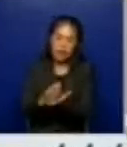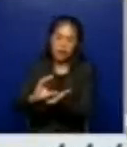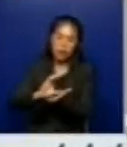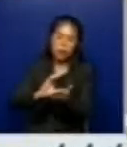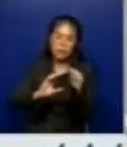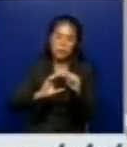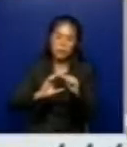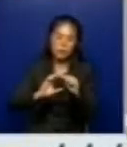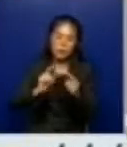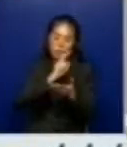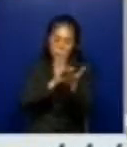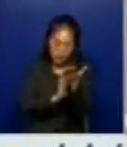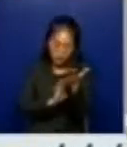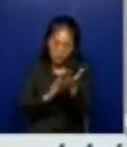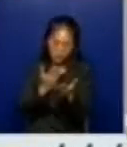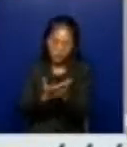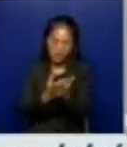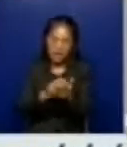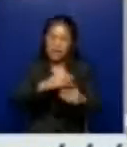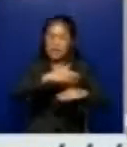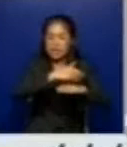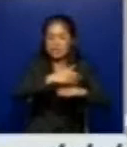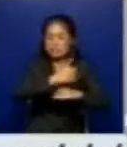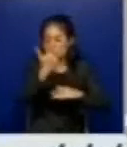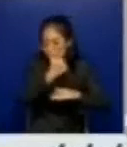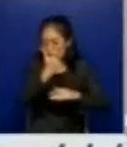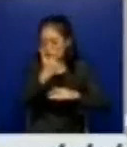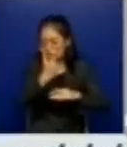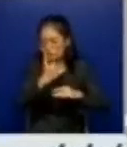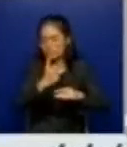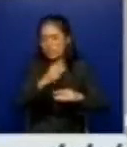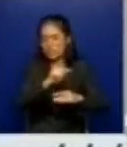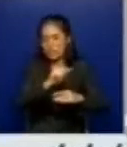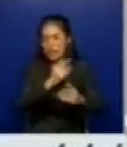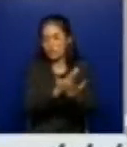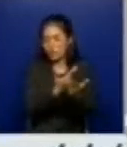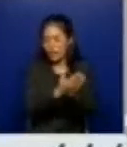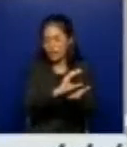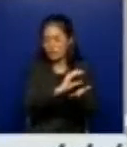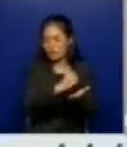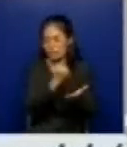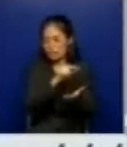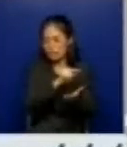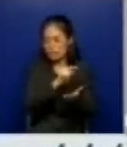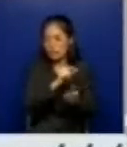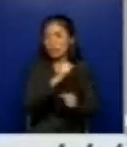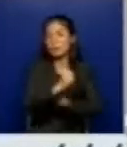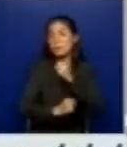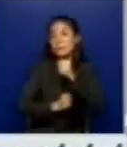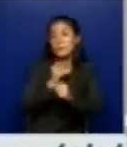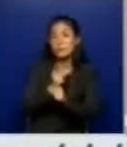ครับรวมถึงเงินนอกงบประมาณด้วยซึ่งเงินนอกงบประมาณผมอยากเรียนท่านประธานนะครับเรามีอยู่ปีนึงประมาณ